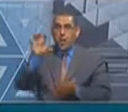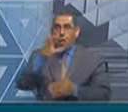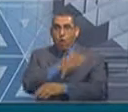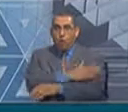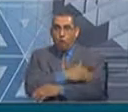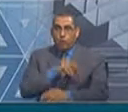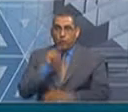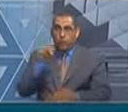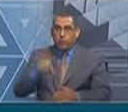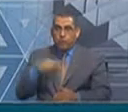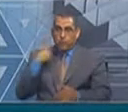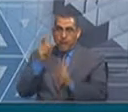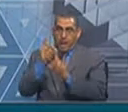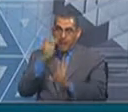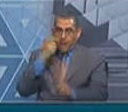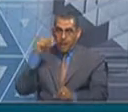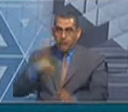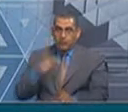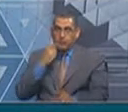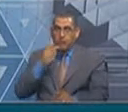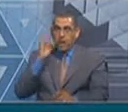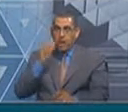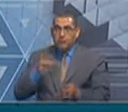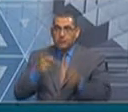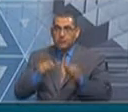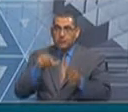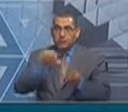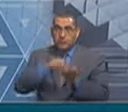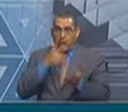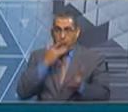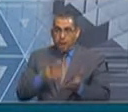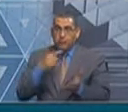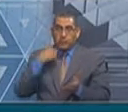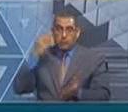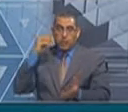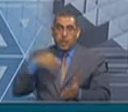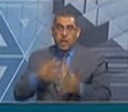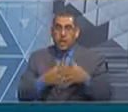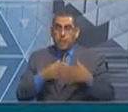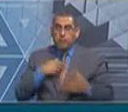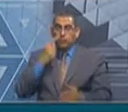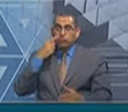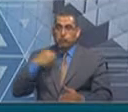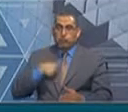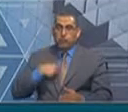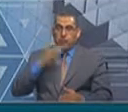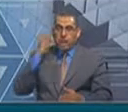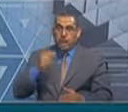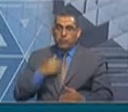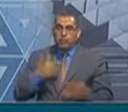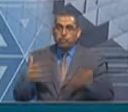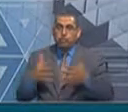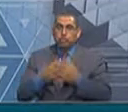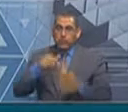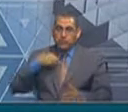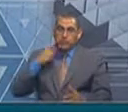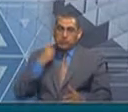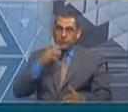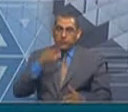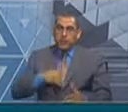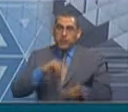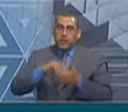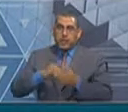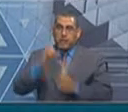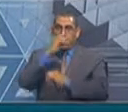الأمم المتحدة لا تلتزم بالعقوبات، وتصر واشنطن على أنها لا تزال شريكة في الاتفاق